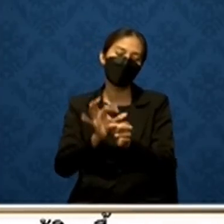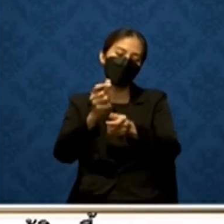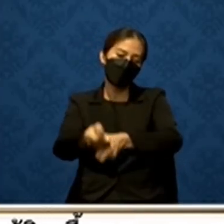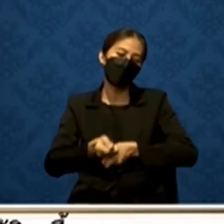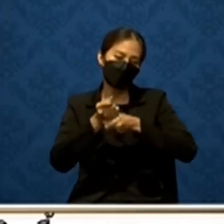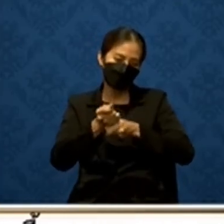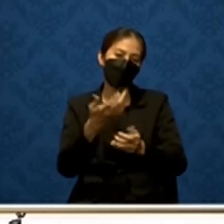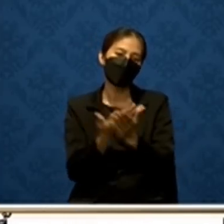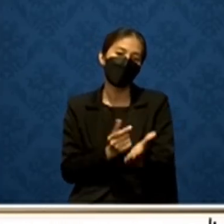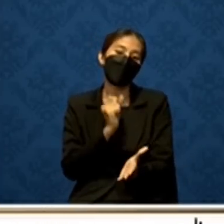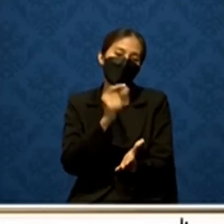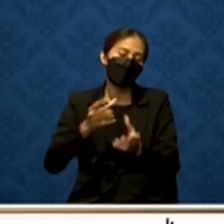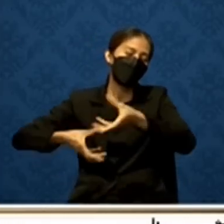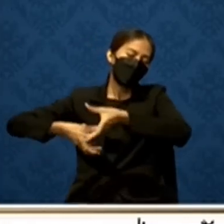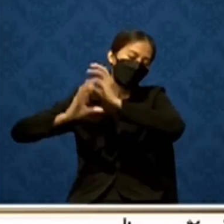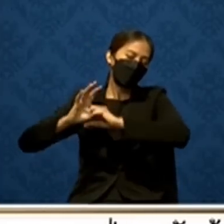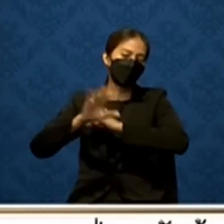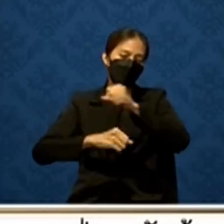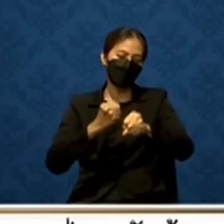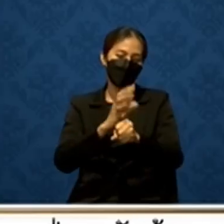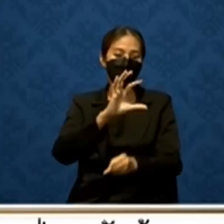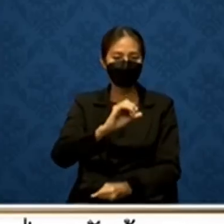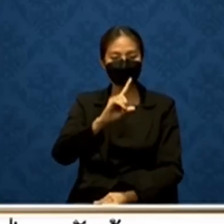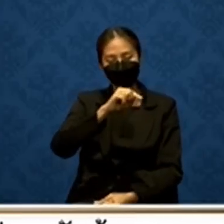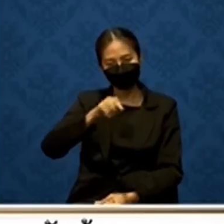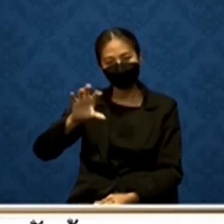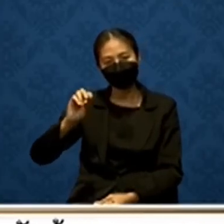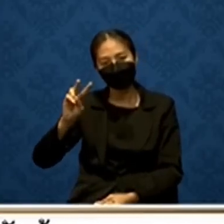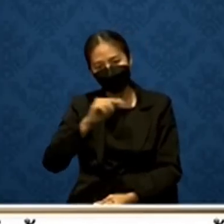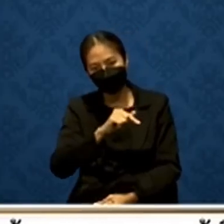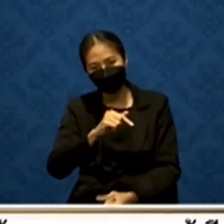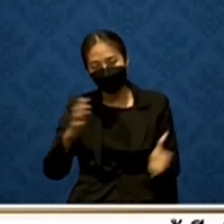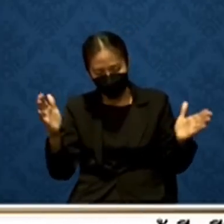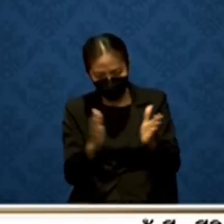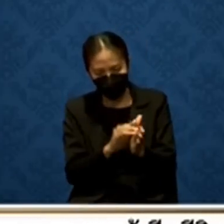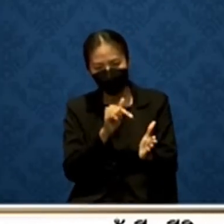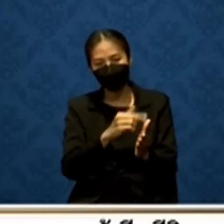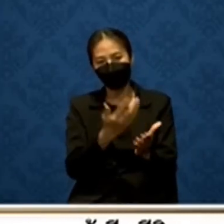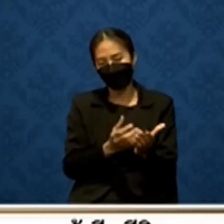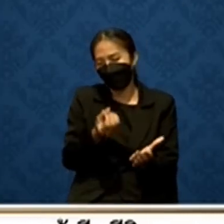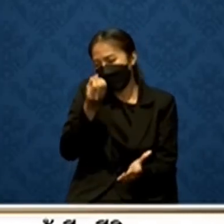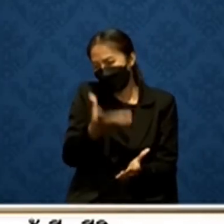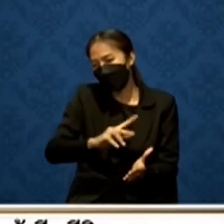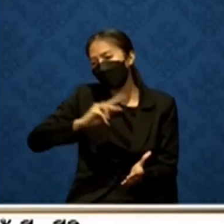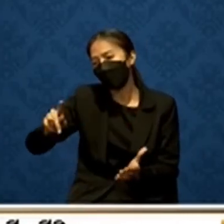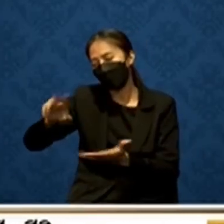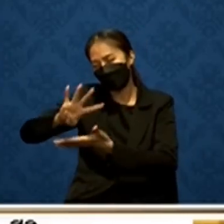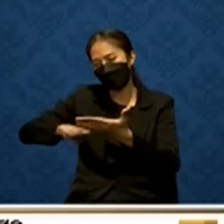ปี 51-52 รวงกทั้หมด 84,000 ล้เยอะกวาแผนยุธศาต์ ชาติภาคกเกษตอีกอ